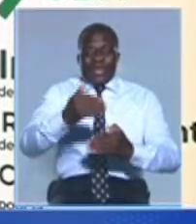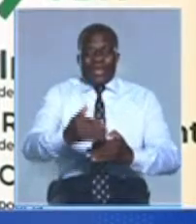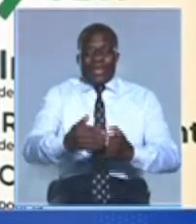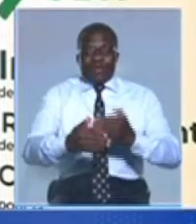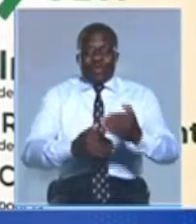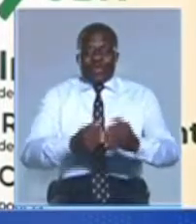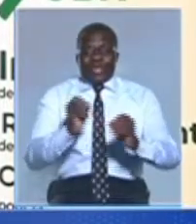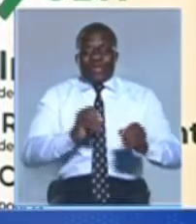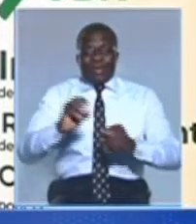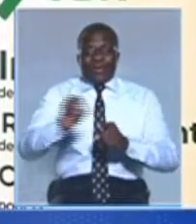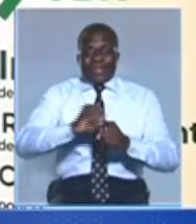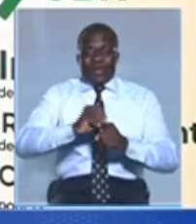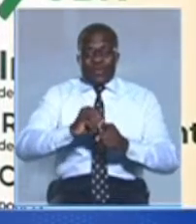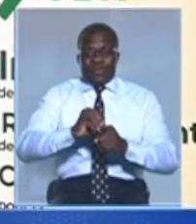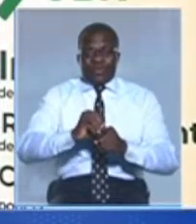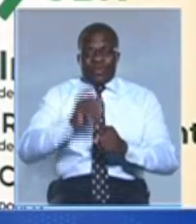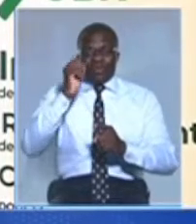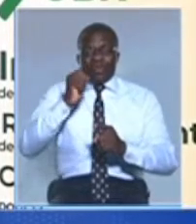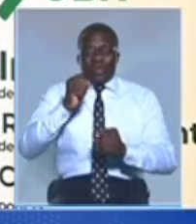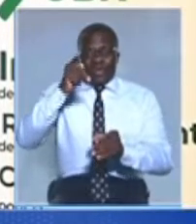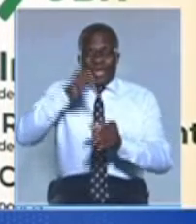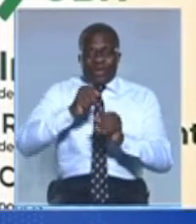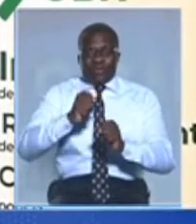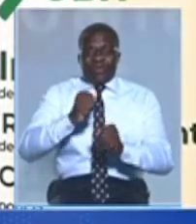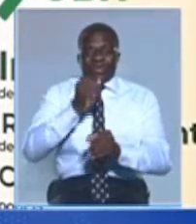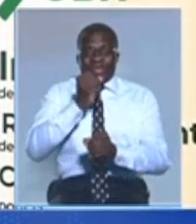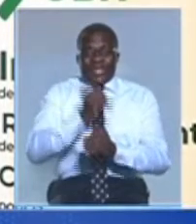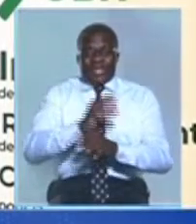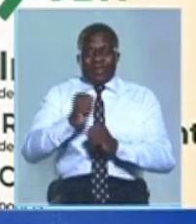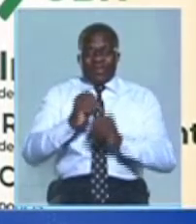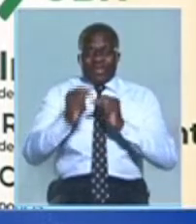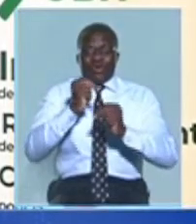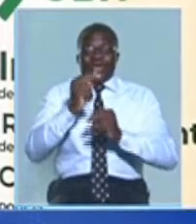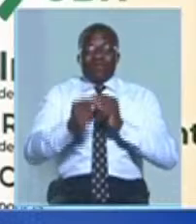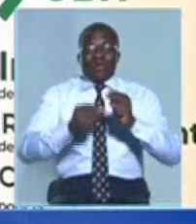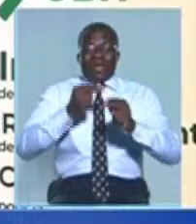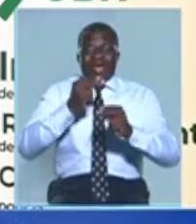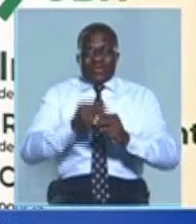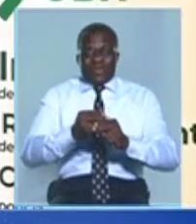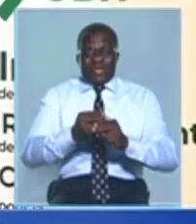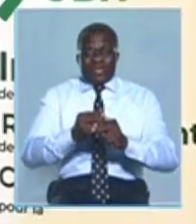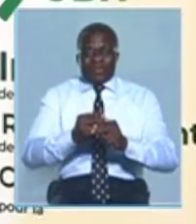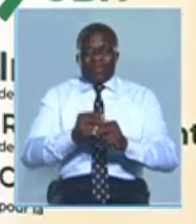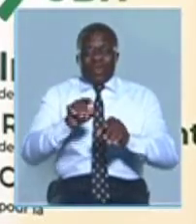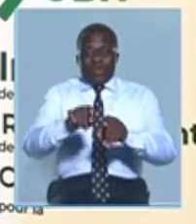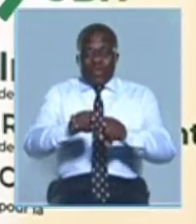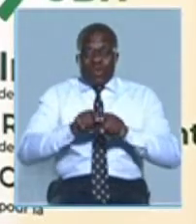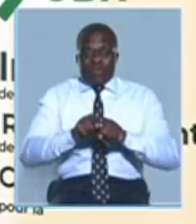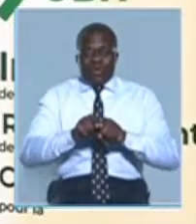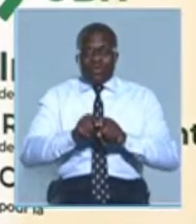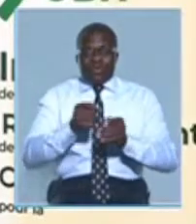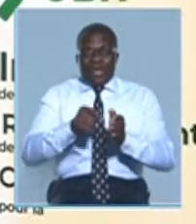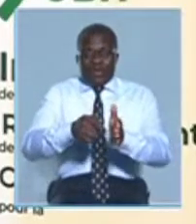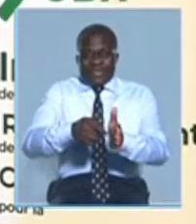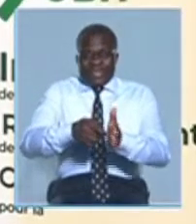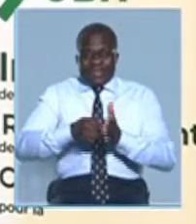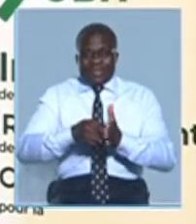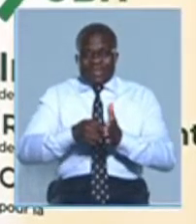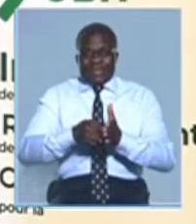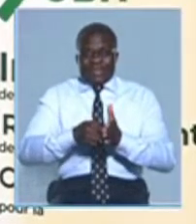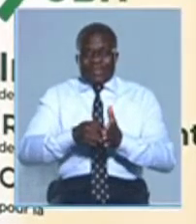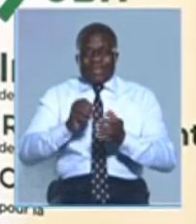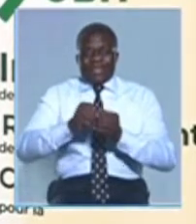la mise en œuvre de la contribution déterminée au niveau national, conformément aux exigences